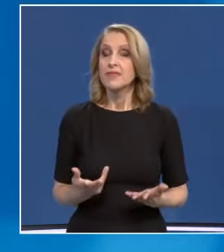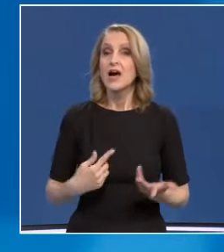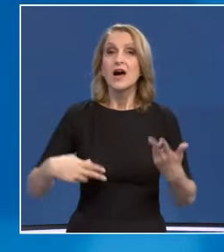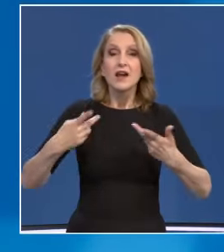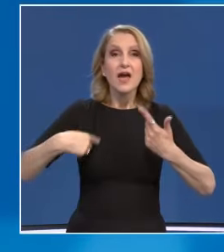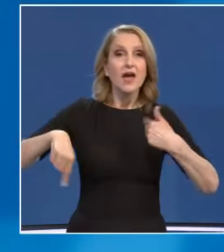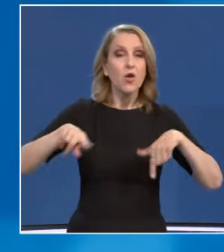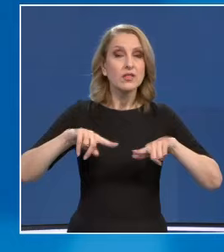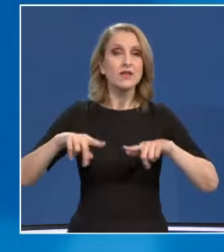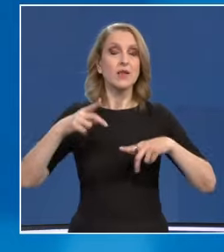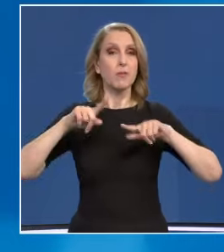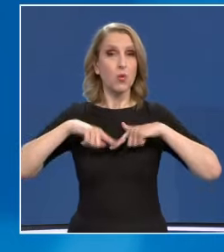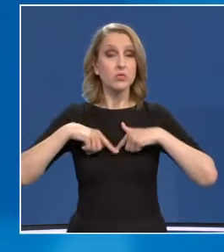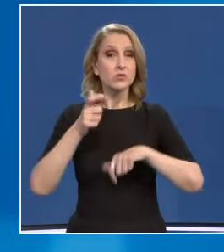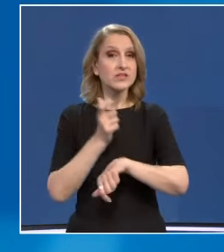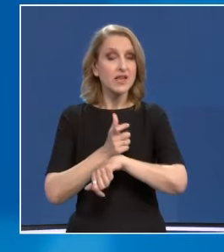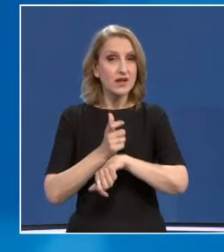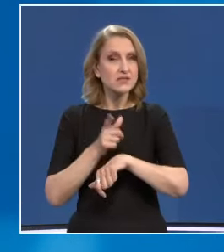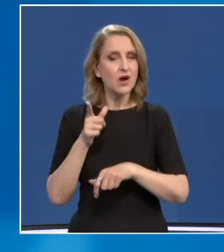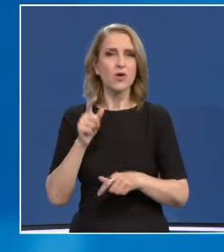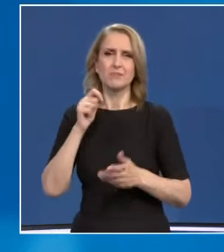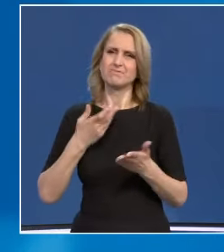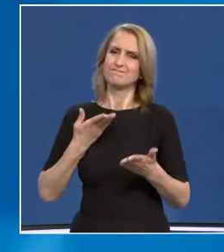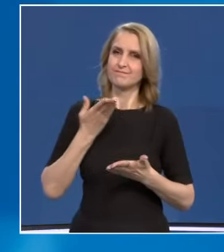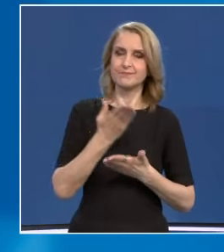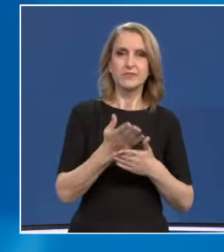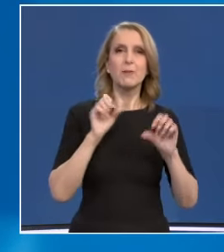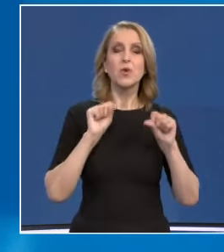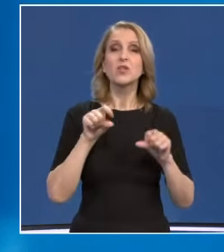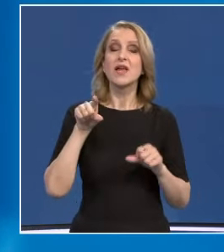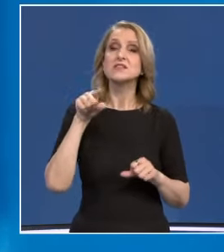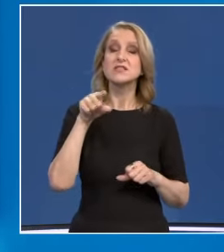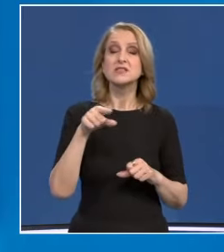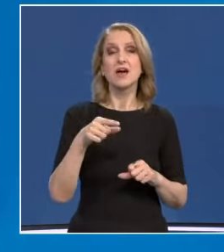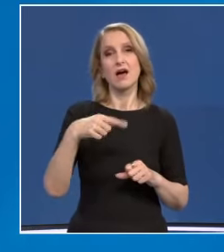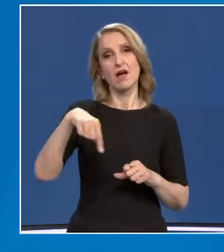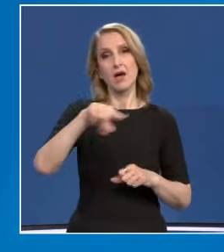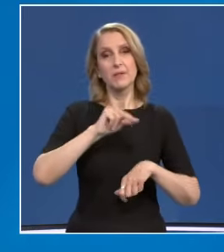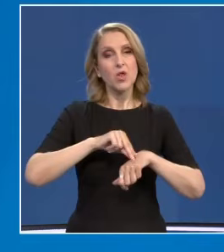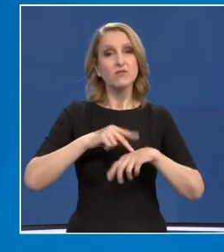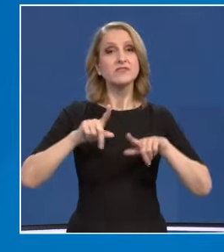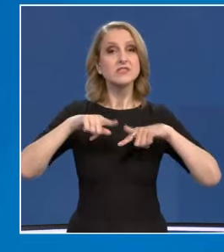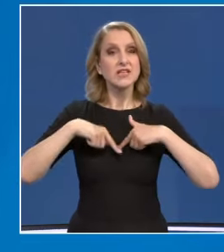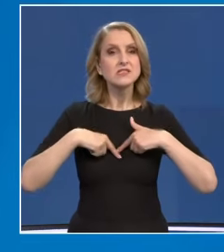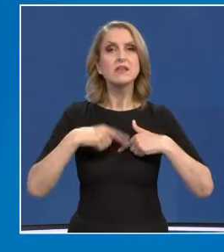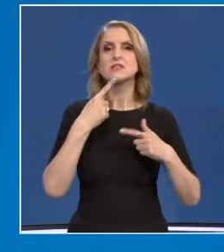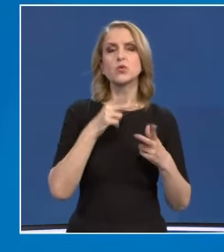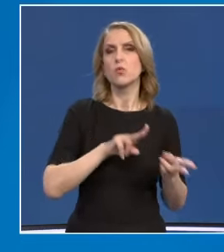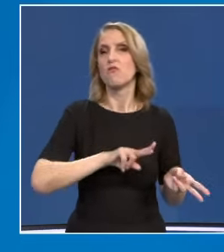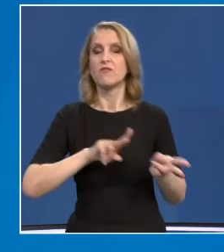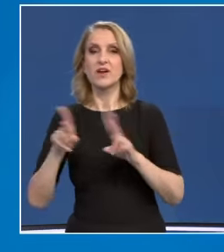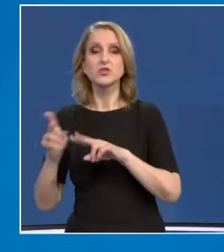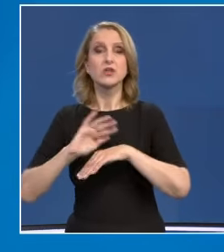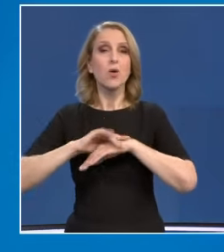Районната прокуратура в Стара Загора внася протест срещу решението на Пловдивския съд за връщане на обвинителния акт по делото